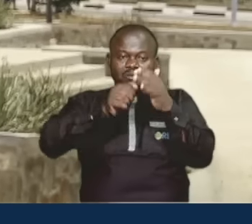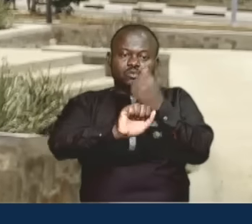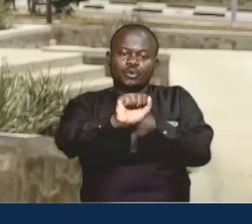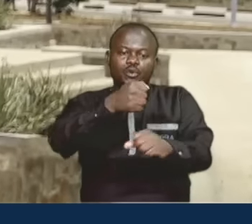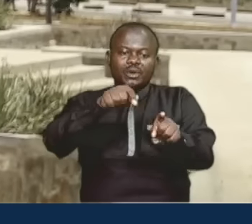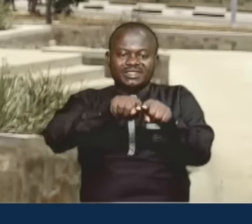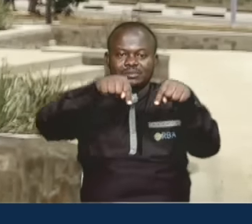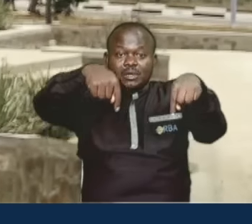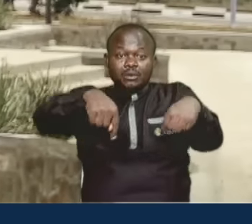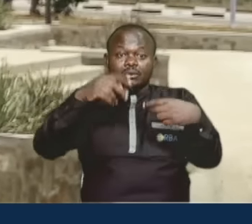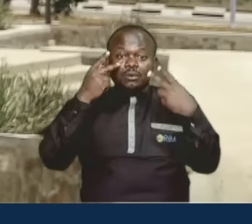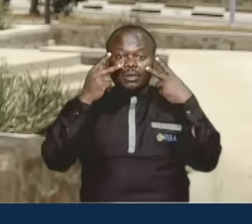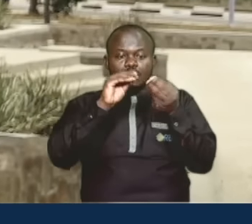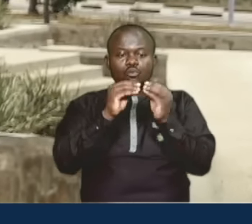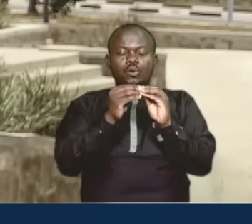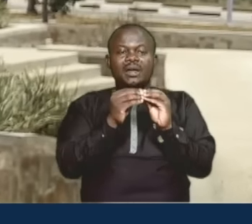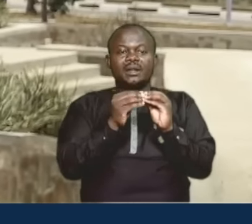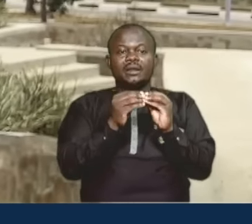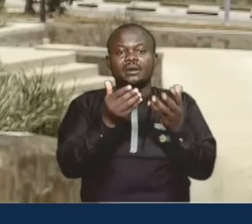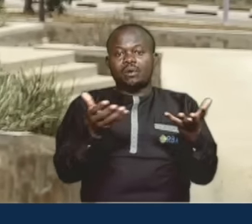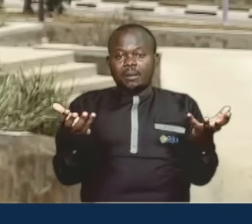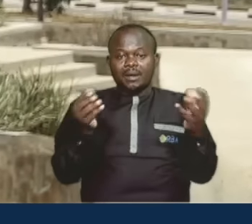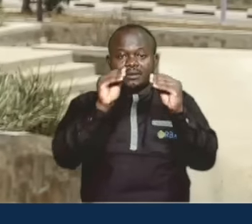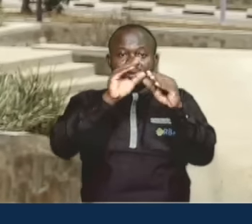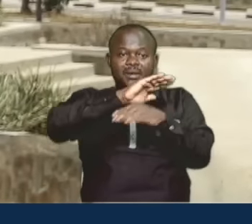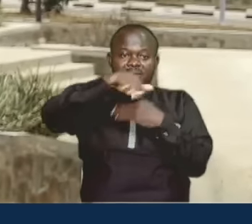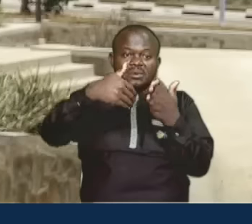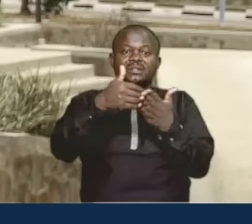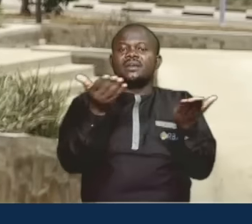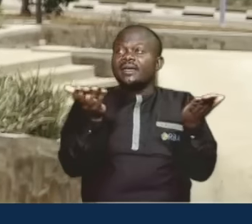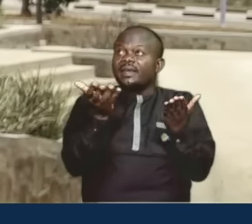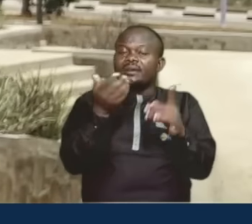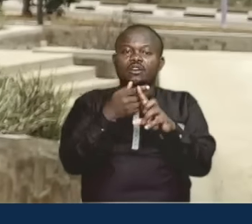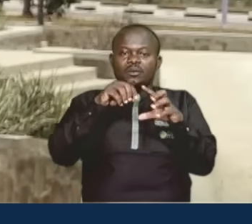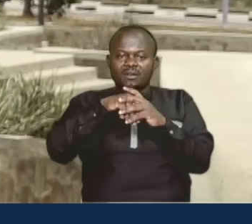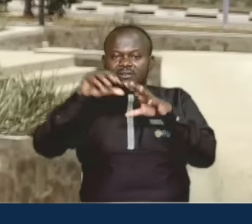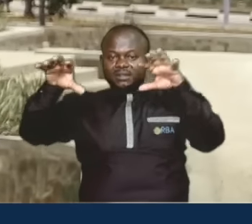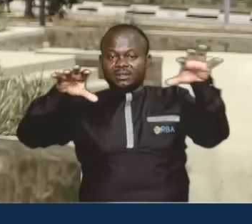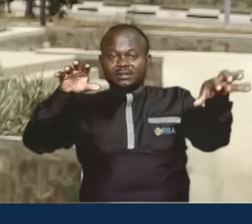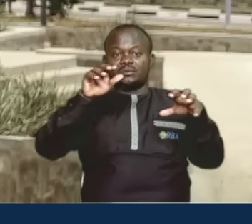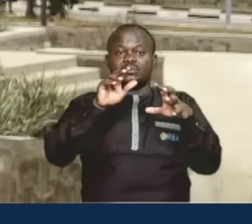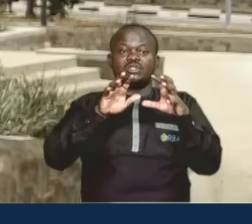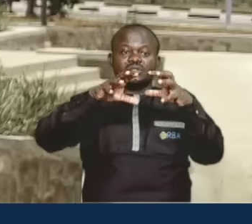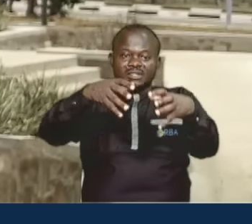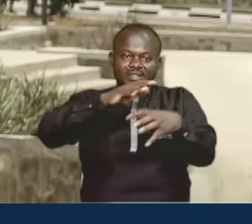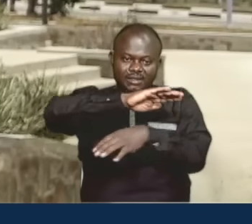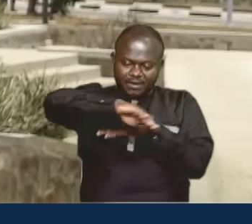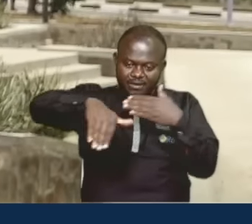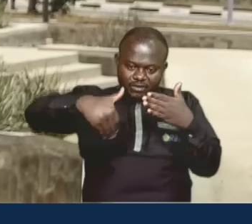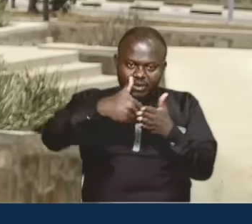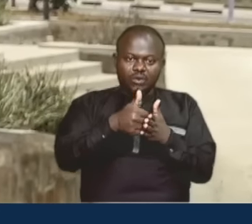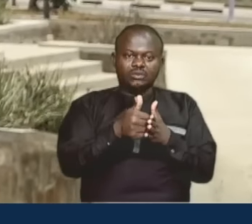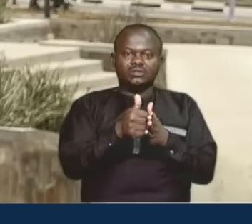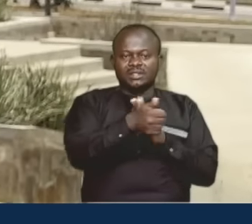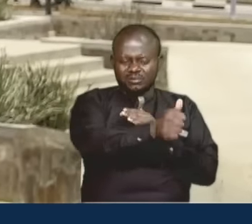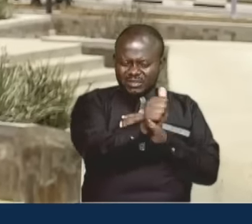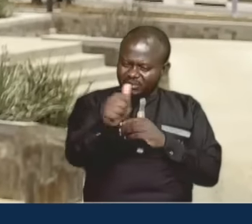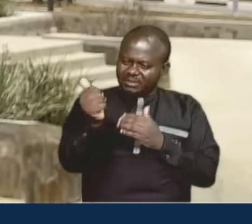tukaba tubona umubare w'abana wabonye nawe barimo bose aho baturutse hatandukanye muri sosiyete yose buri mwana wese